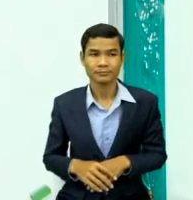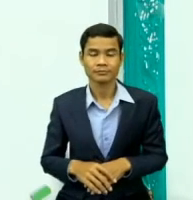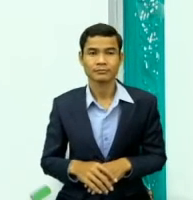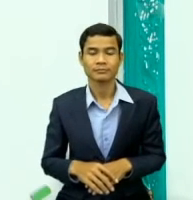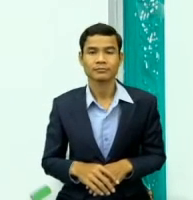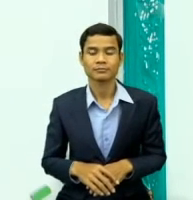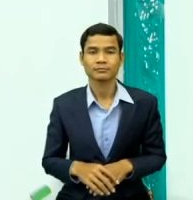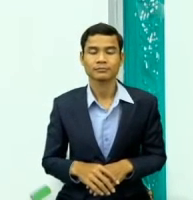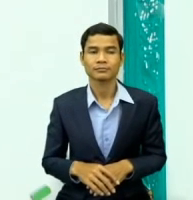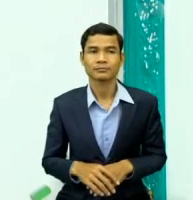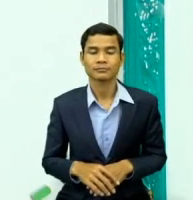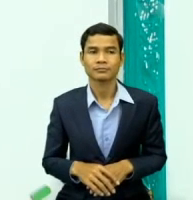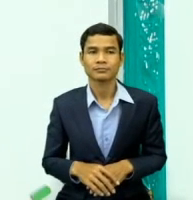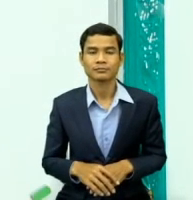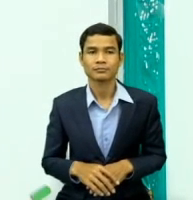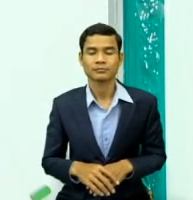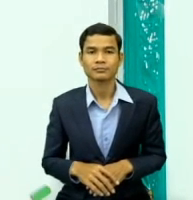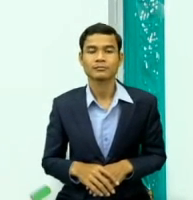chà